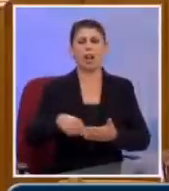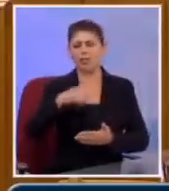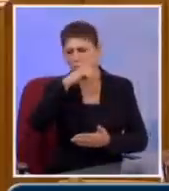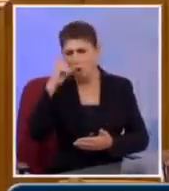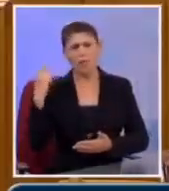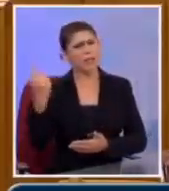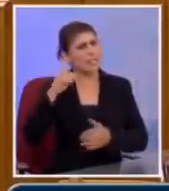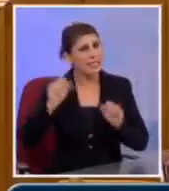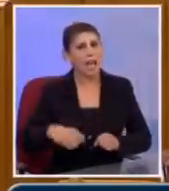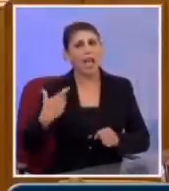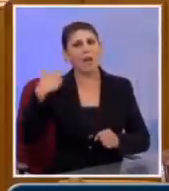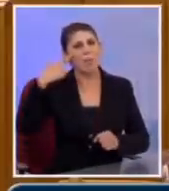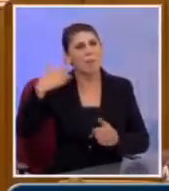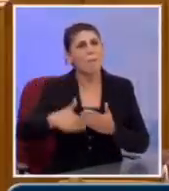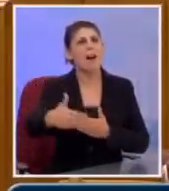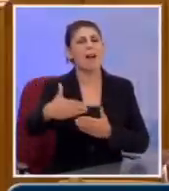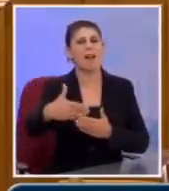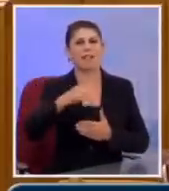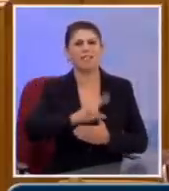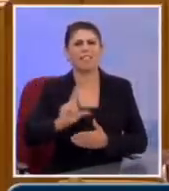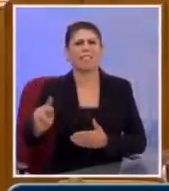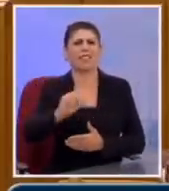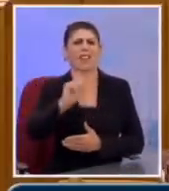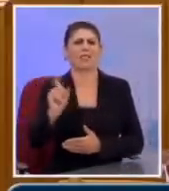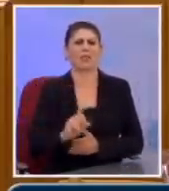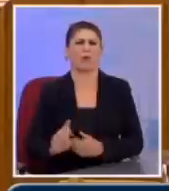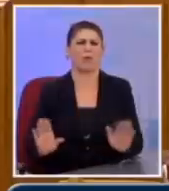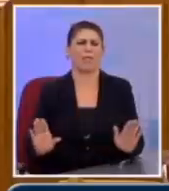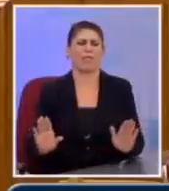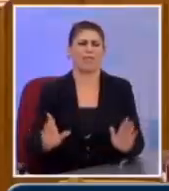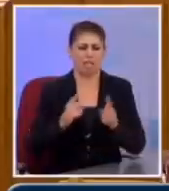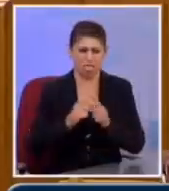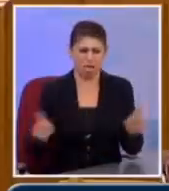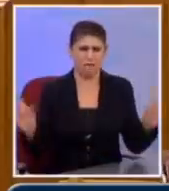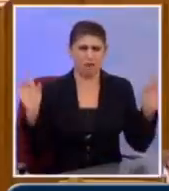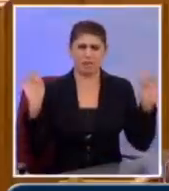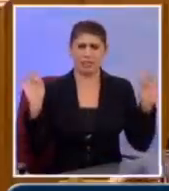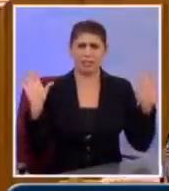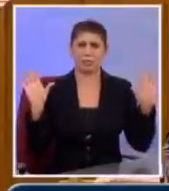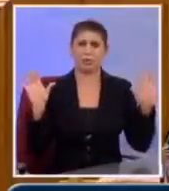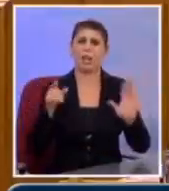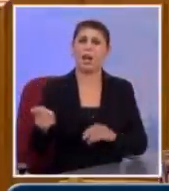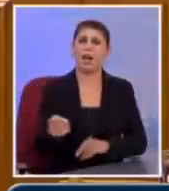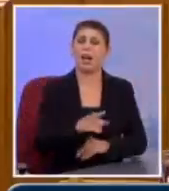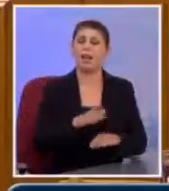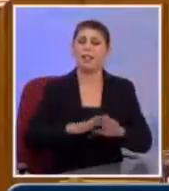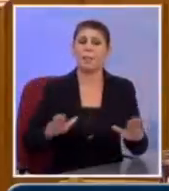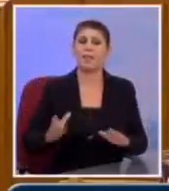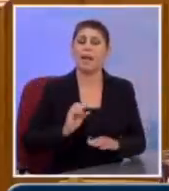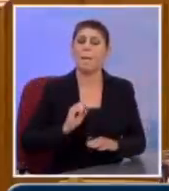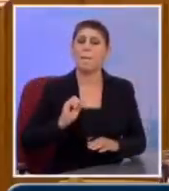δύσκολες συνθήκες? Είναι ολόιδια η ζωή τους. Δεν διαφέρουν σε τίποτα. Είναι τα παιδιά των